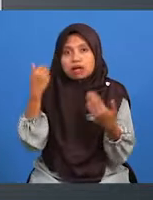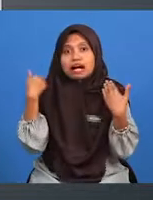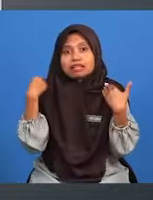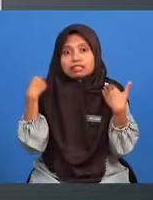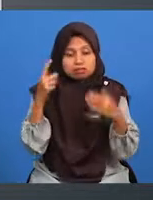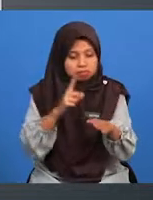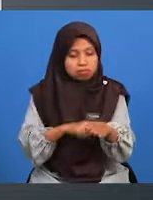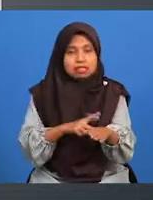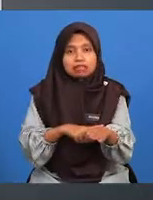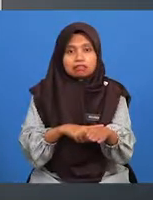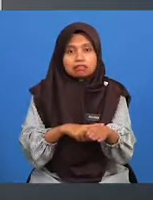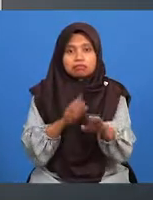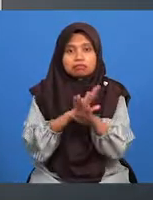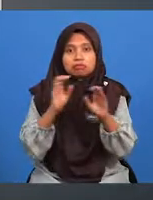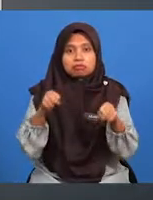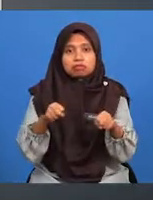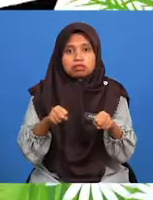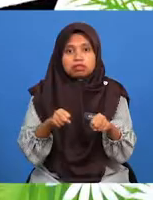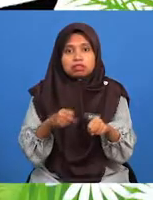mempunyai tempoh tertentu.